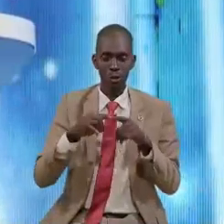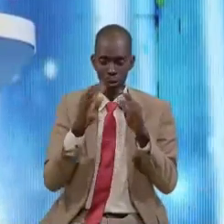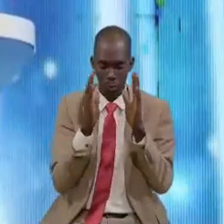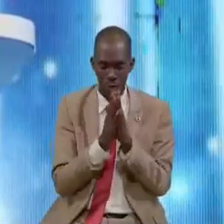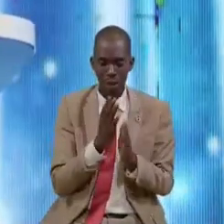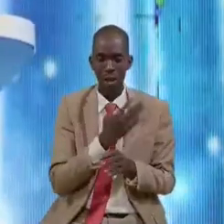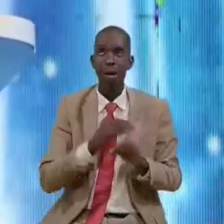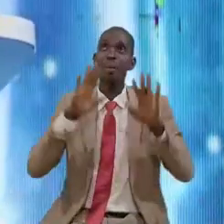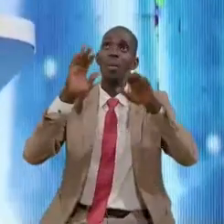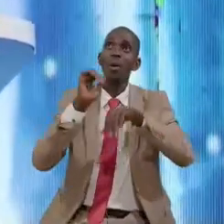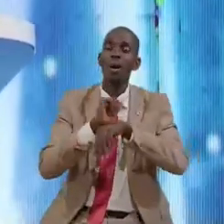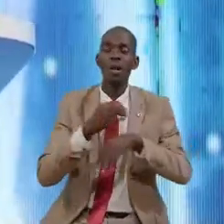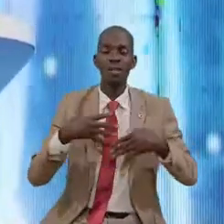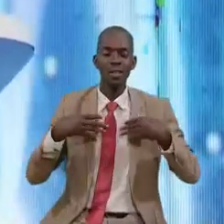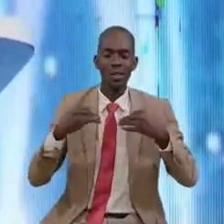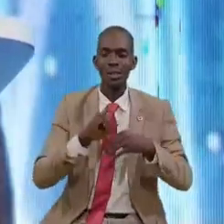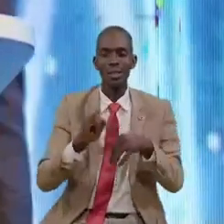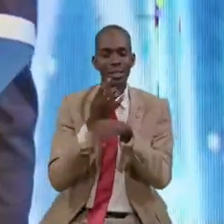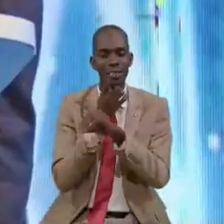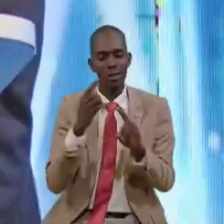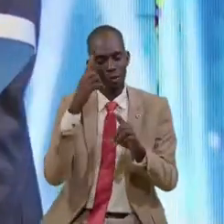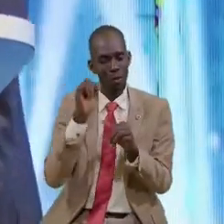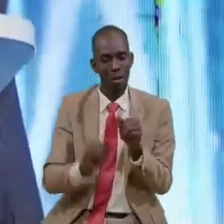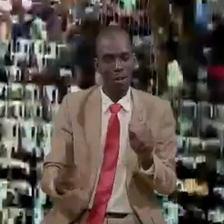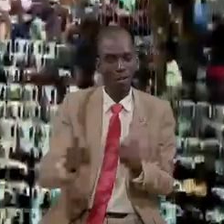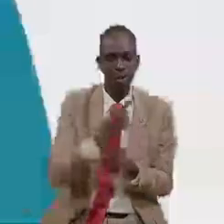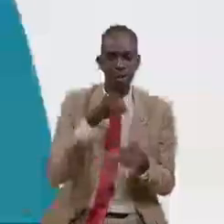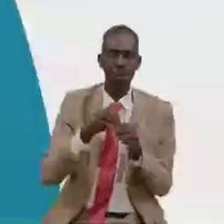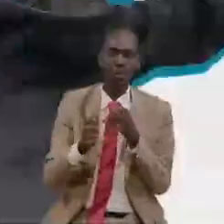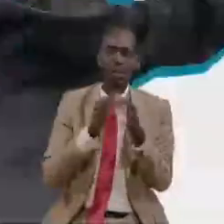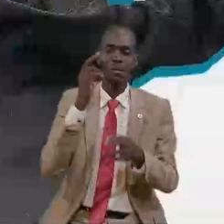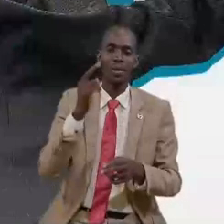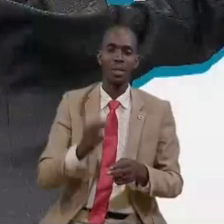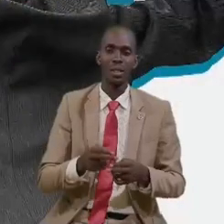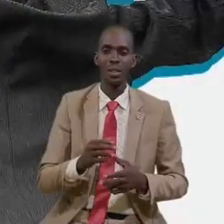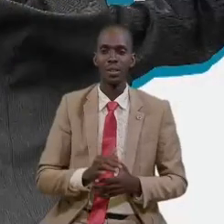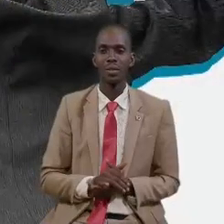guérison, de délivrance pour vous ce soir au nom de Jésus-Christ.